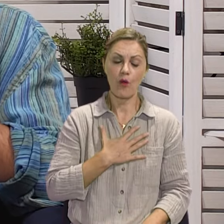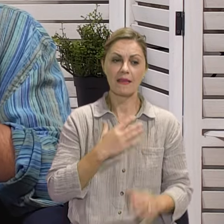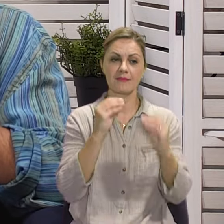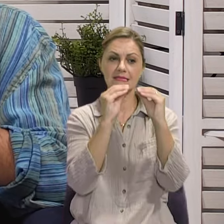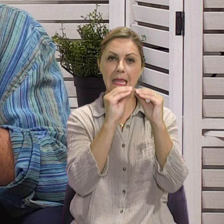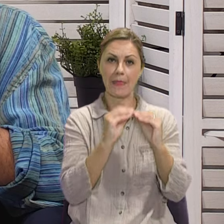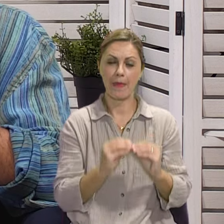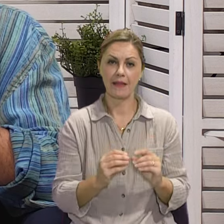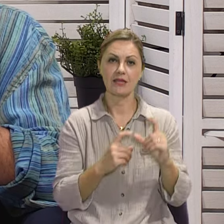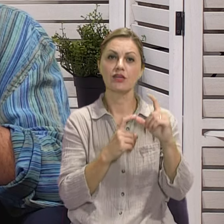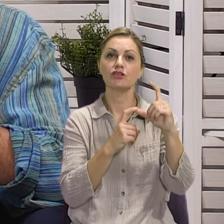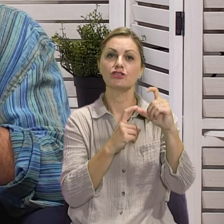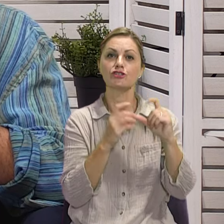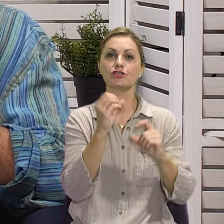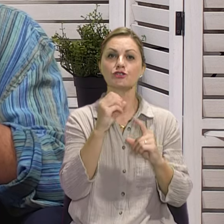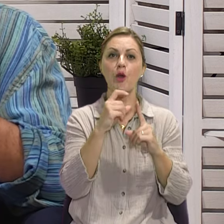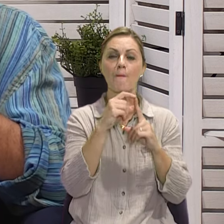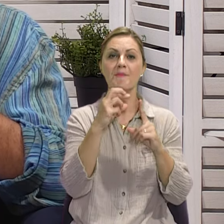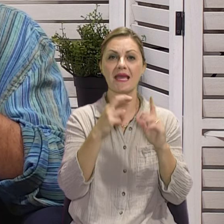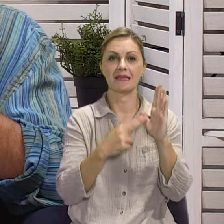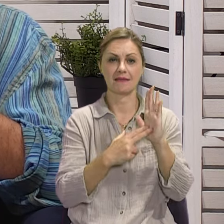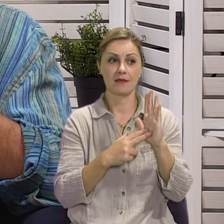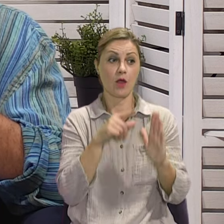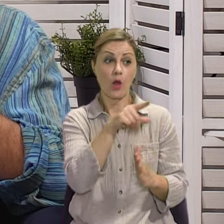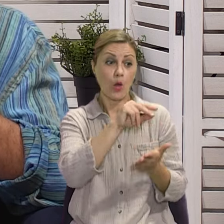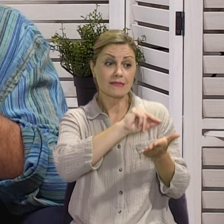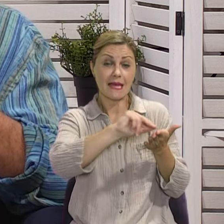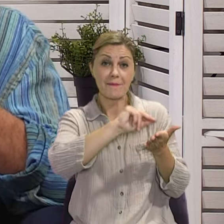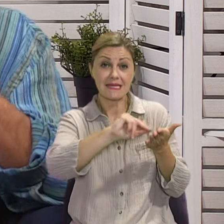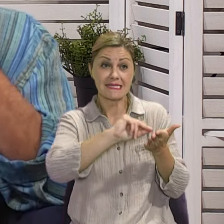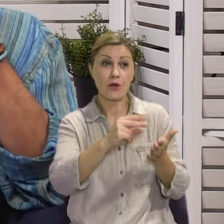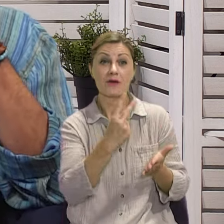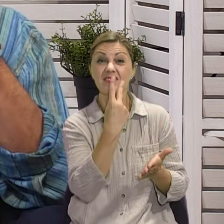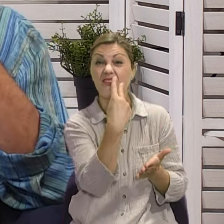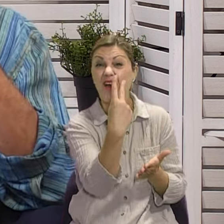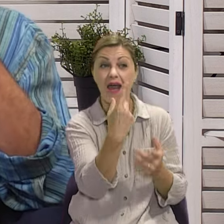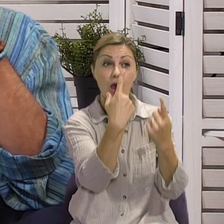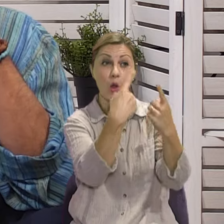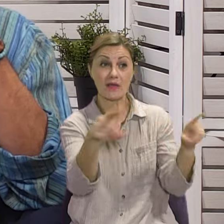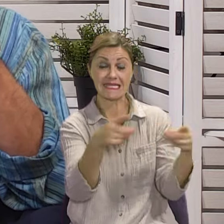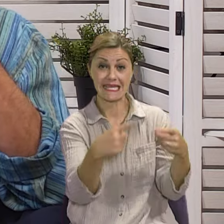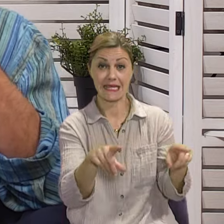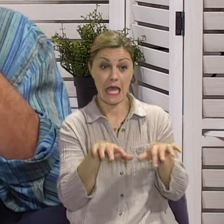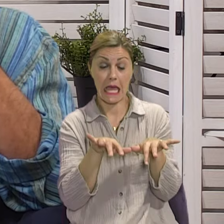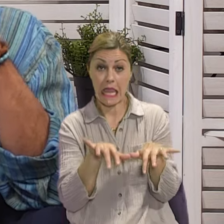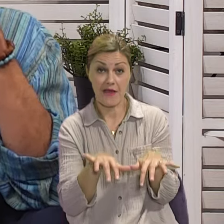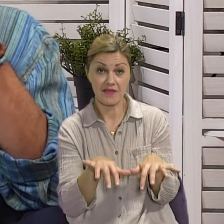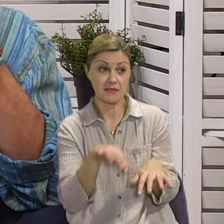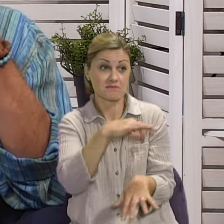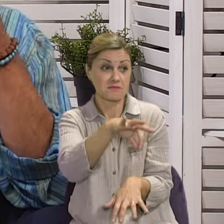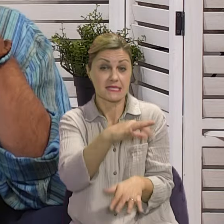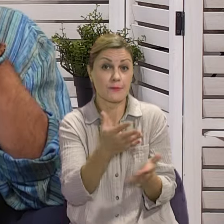skladatelja Chopin, koji uopće napisao je dva koncerta za klavir i orkestar. Ništa.